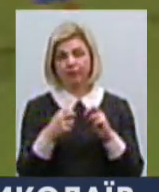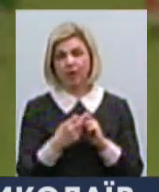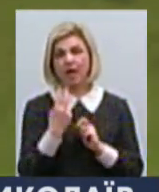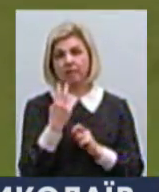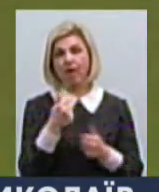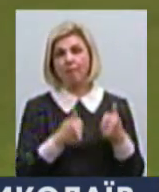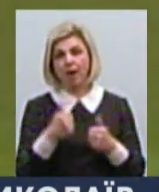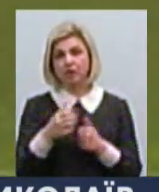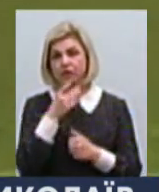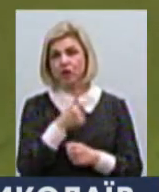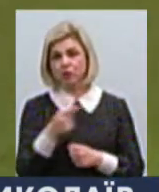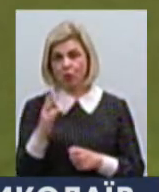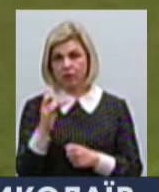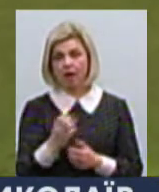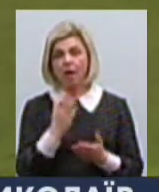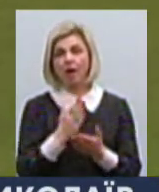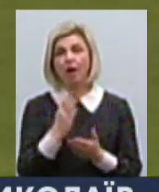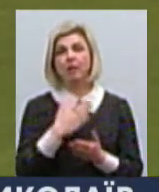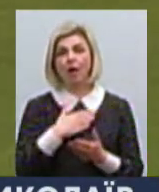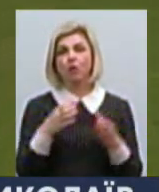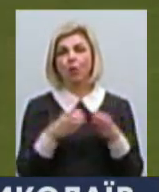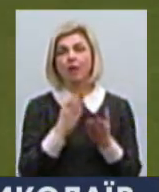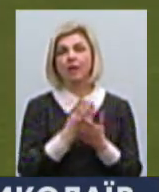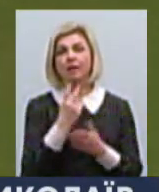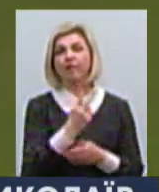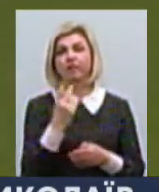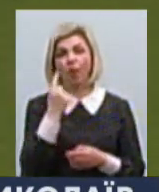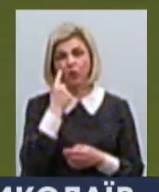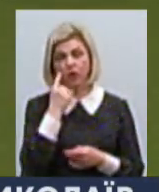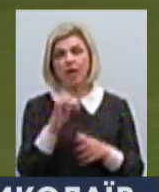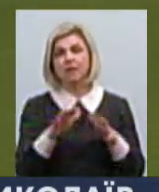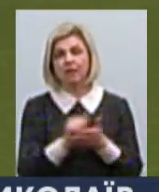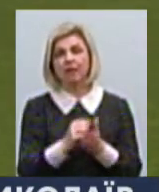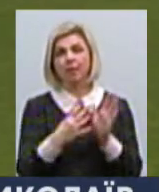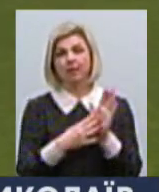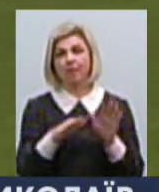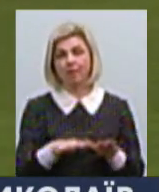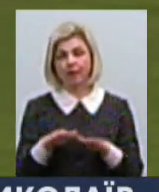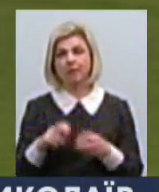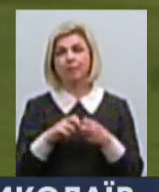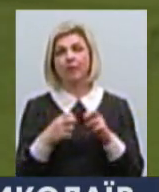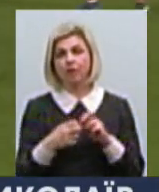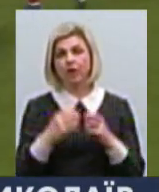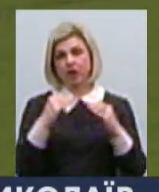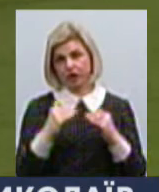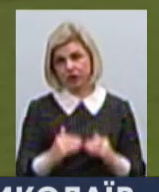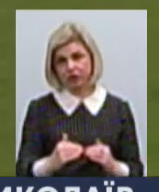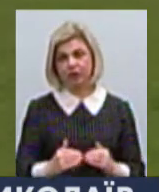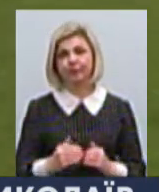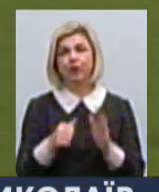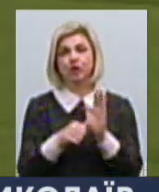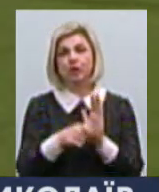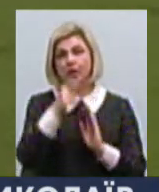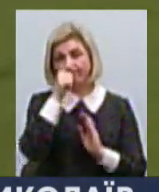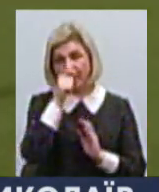матчах сезону. Корабели мають 22 очки та посідають 9 місце. Прикарпаття з 17 очками сходинкою нижче. 6